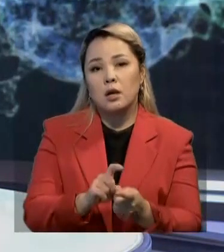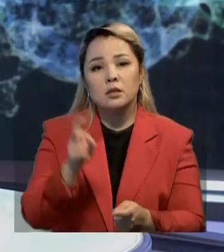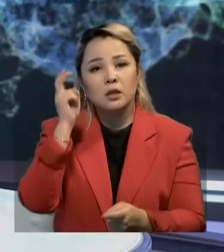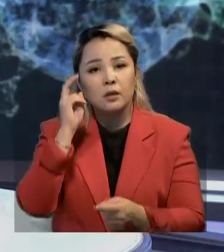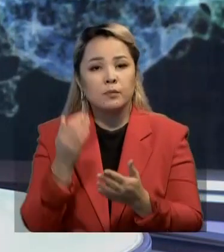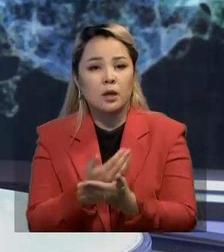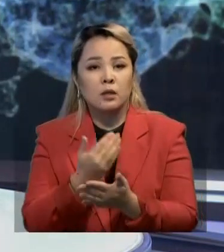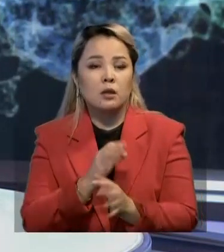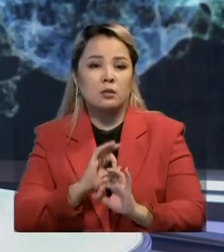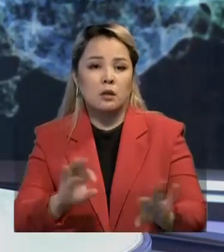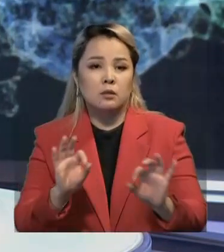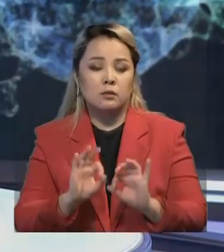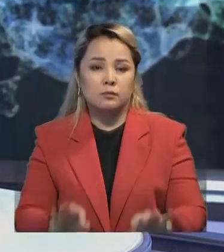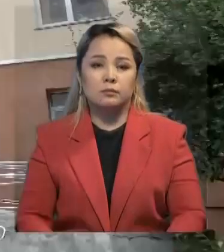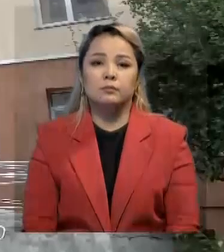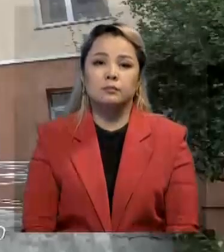Киевтегі меншікті тілшіміз сөйлесін.